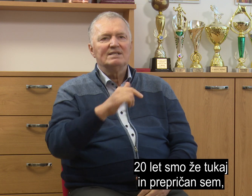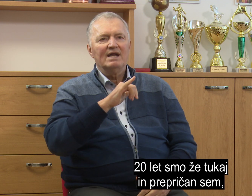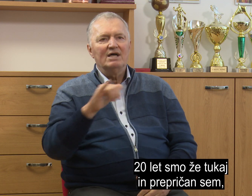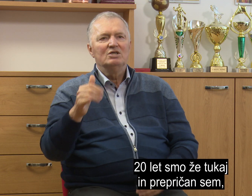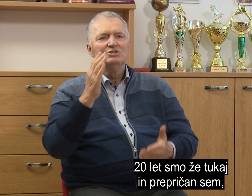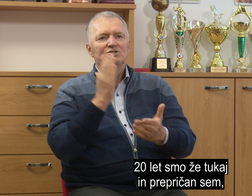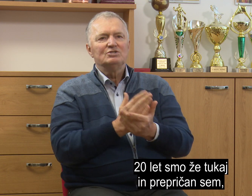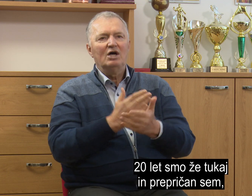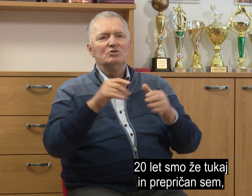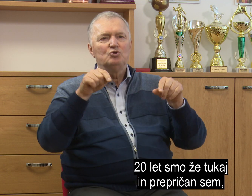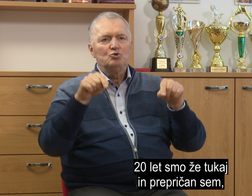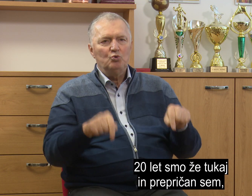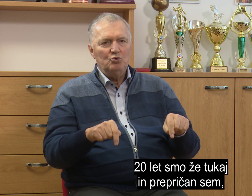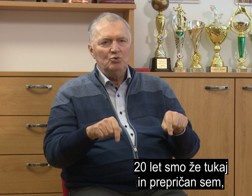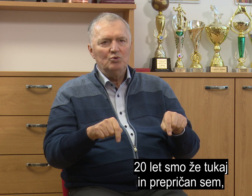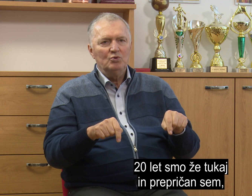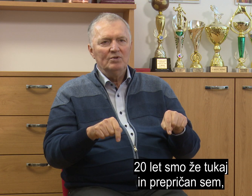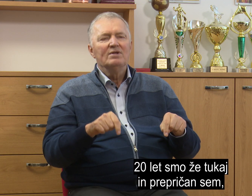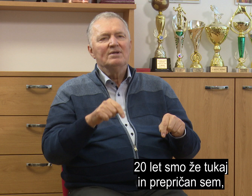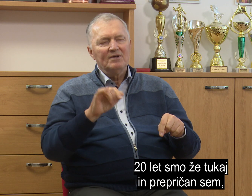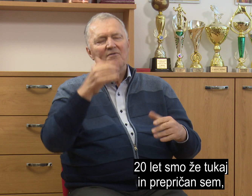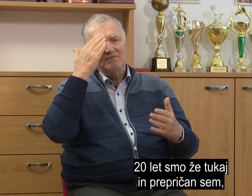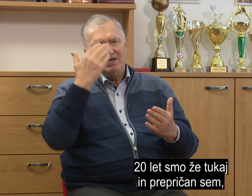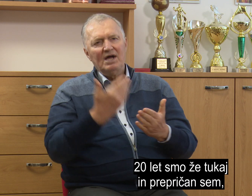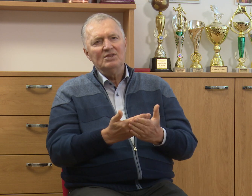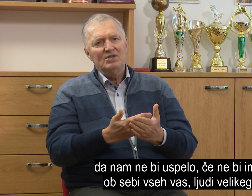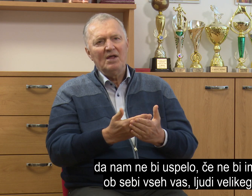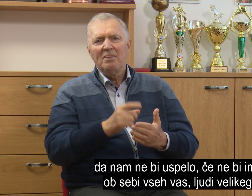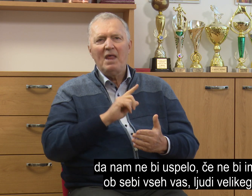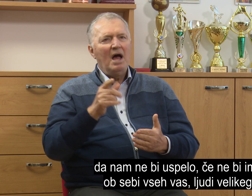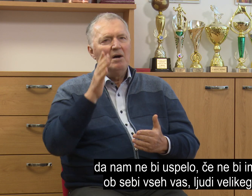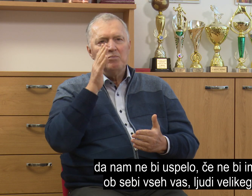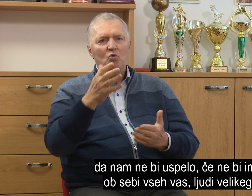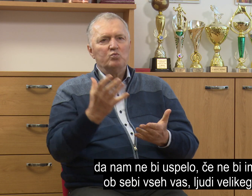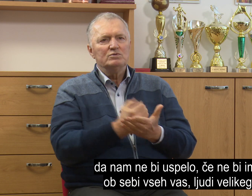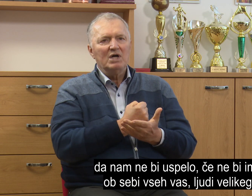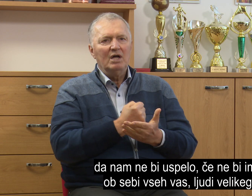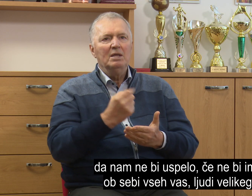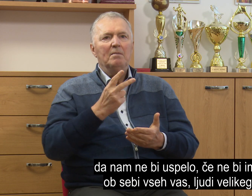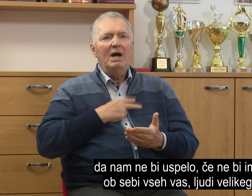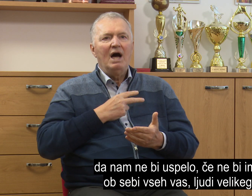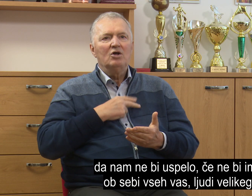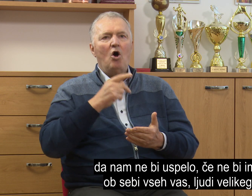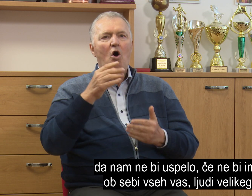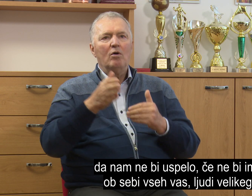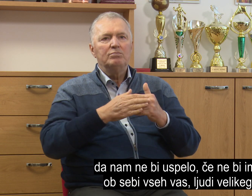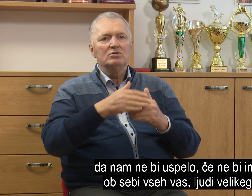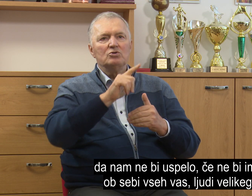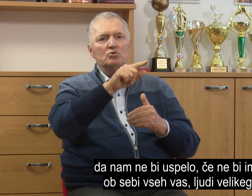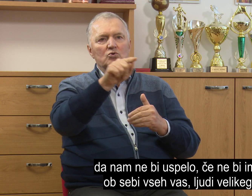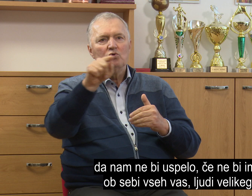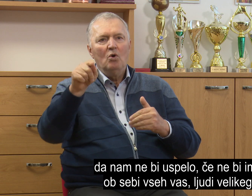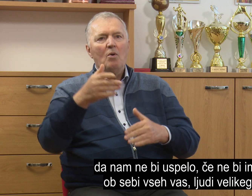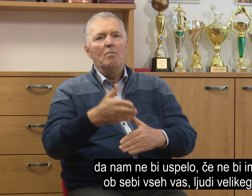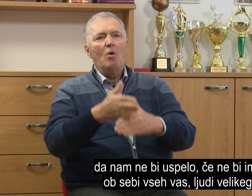20 let smo že tukaj in prepričan sem, da nam ne bi uspelo, če ne bi imeli ob sebi vseh